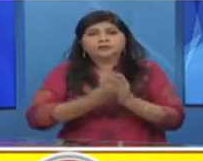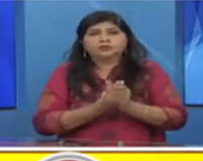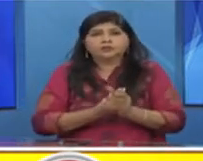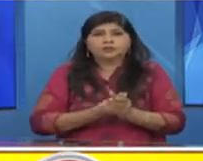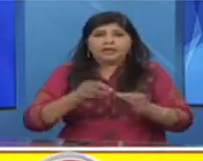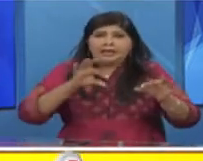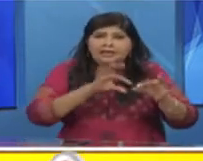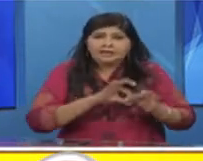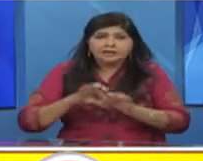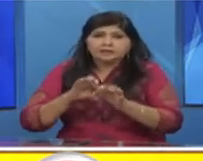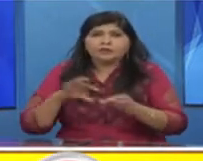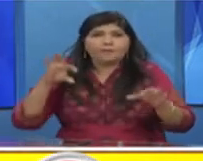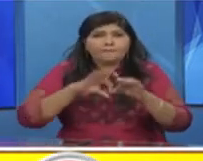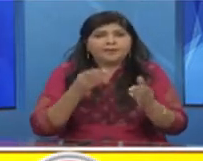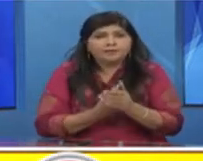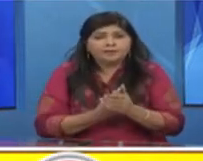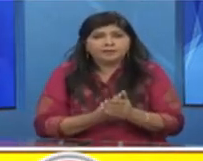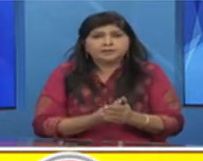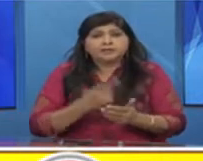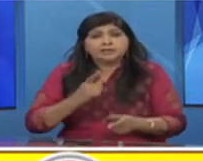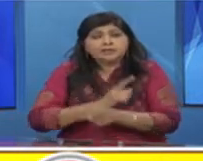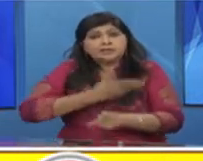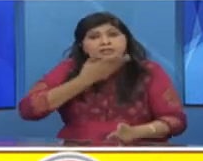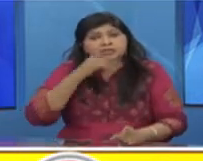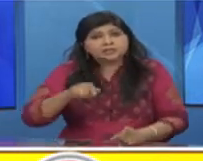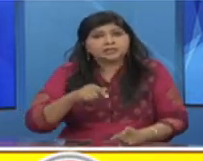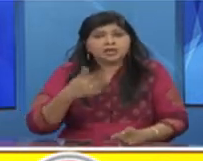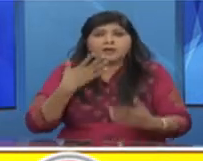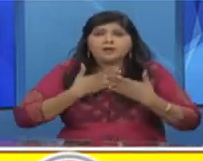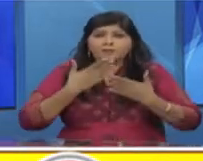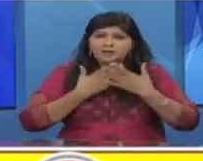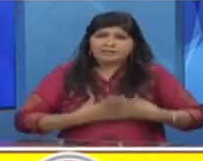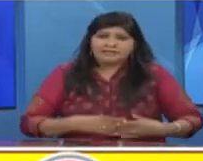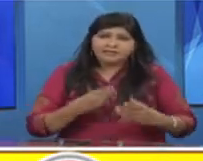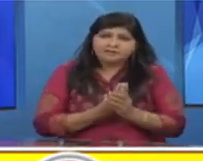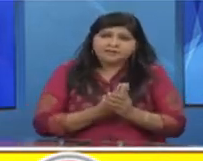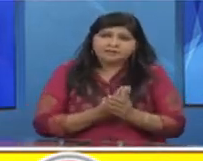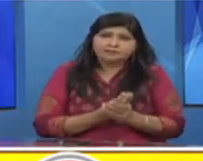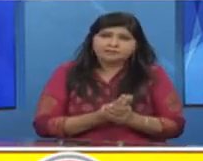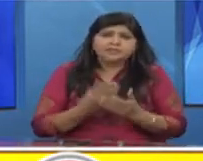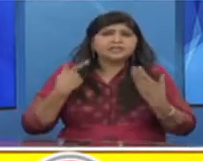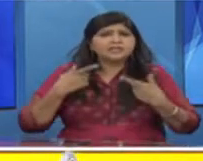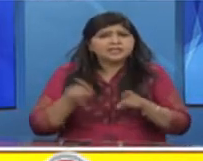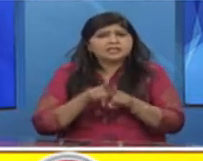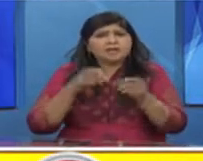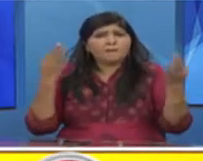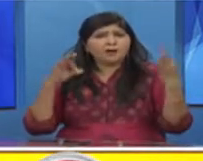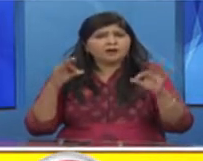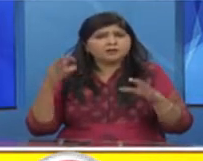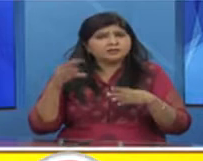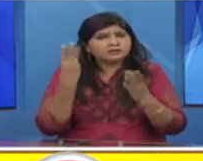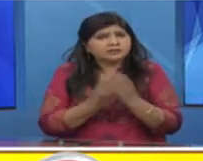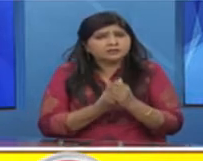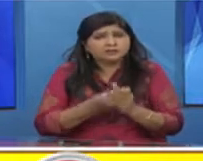के सूत्र में बांधा। एकता का ये मंत्र हमारे जीवन में संस्कार की तरह है और